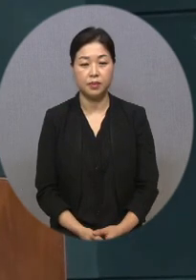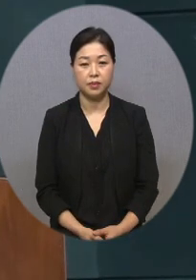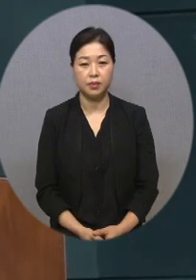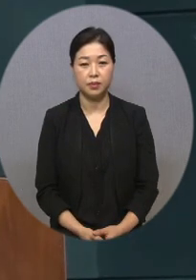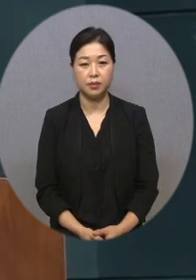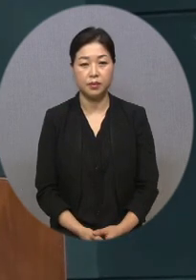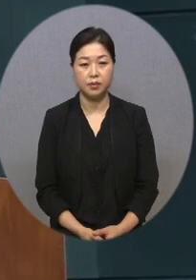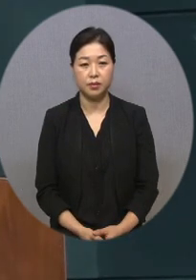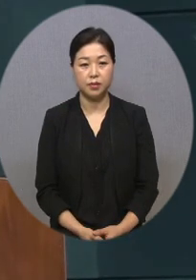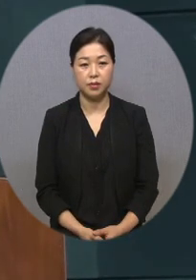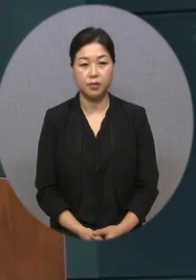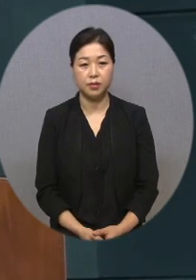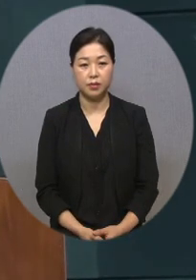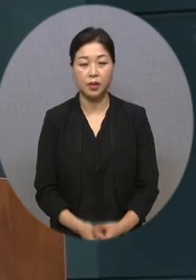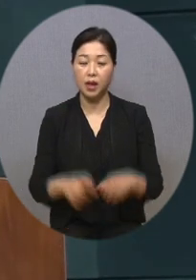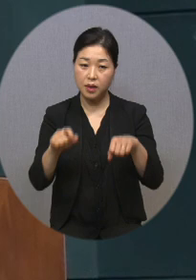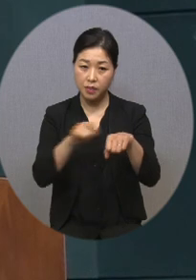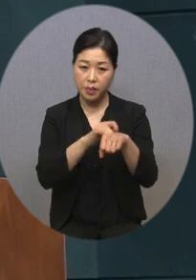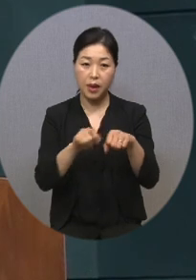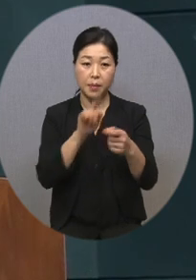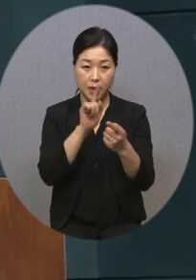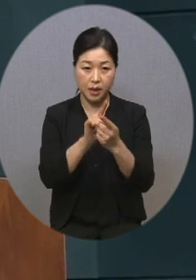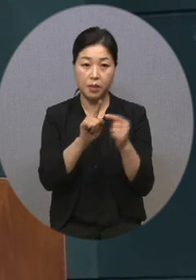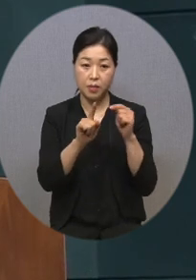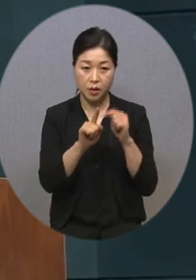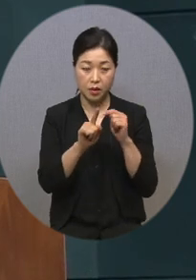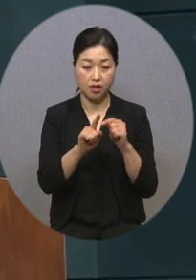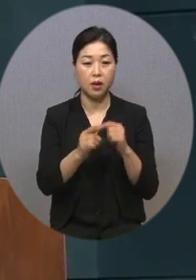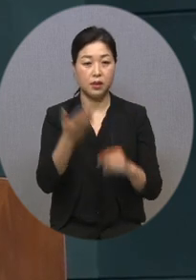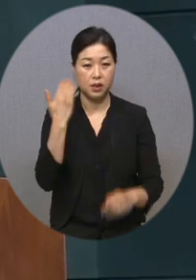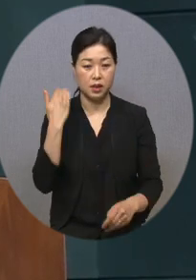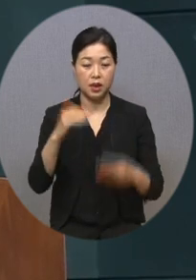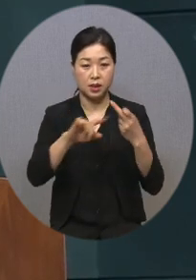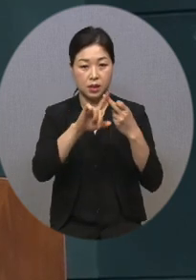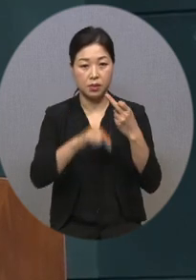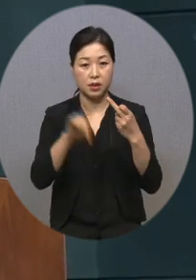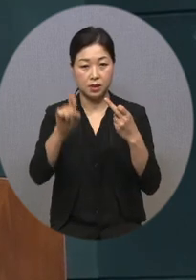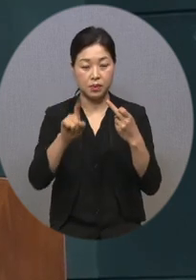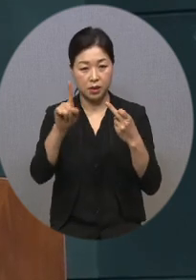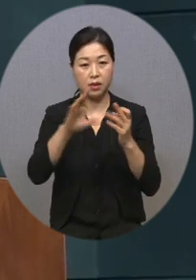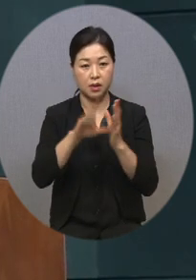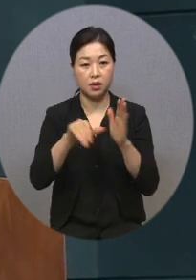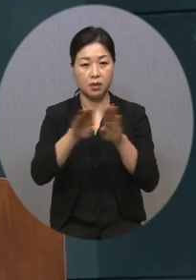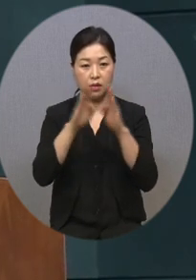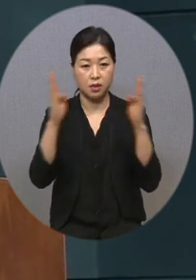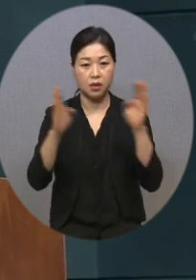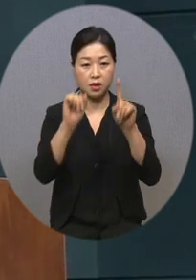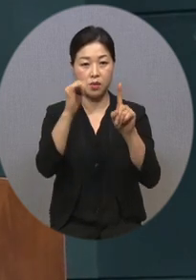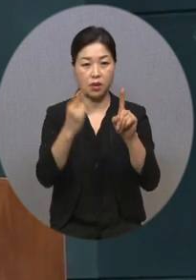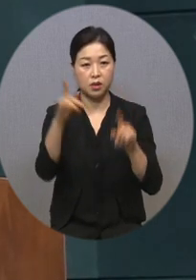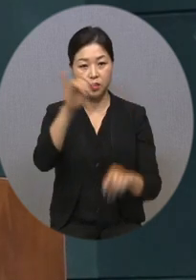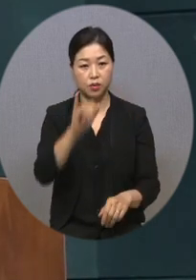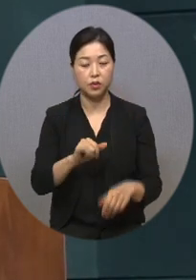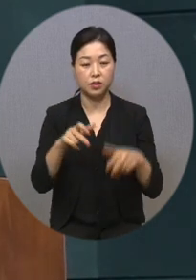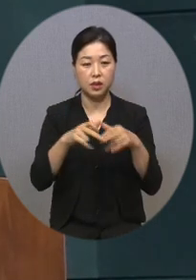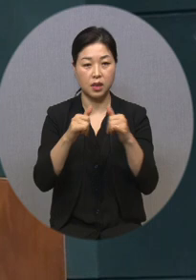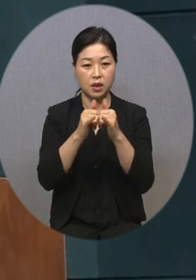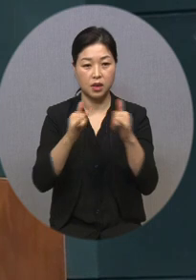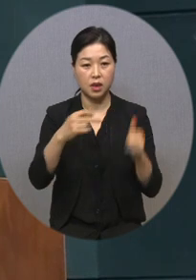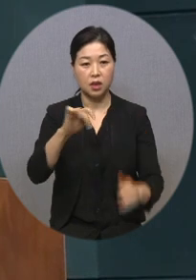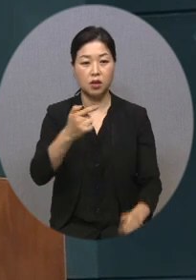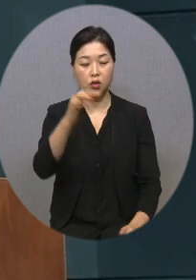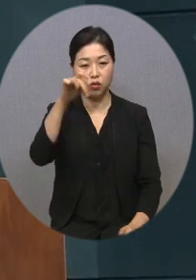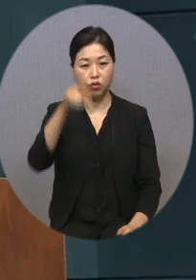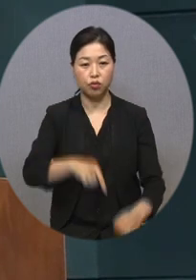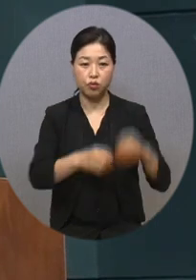네, 오늘의 이 특별한 만남은요. 바로 지난 12월 11일에 있었던 제1회 전국장애인 선우